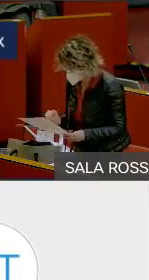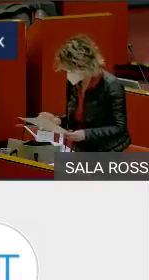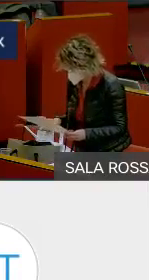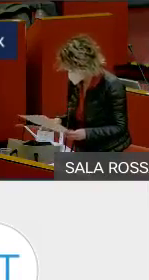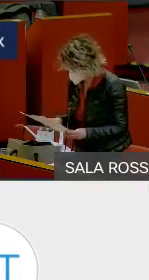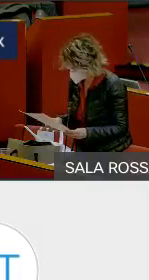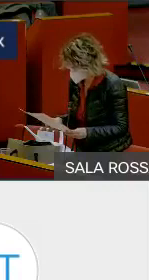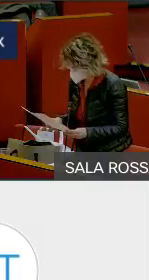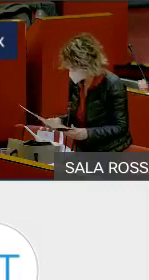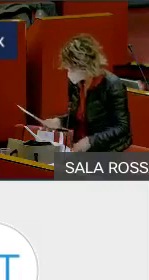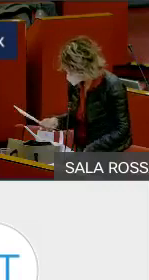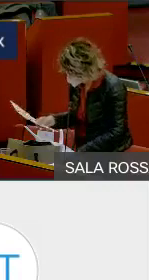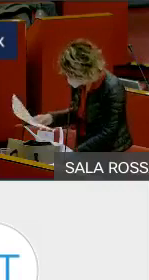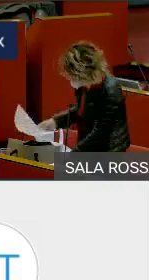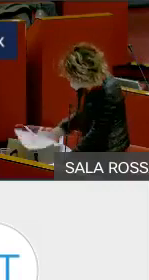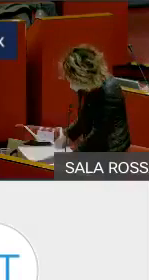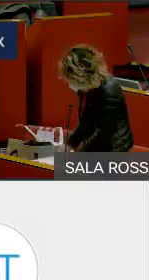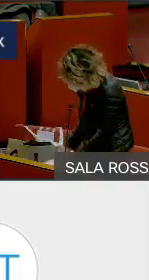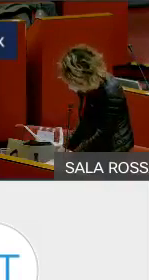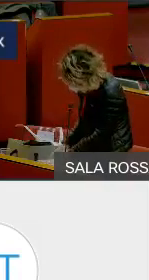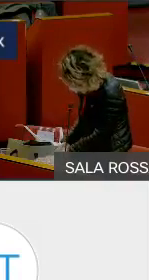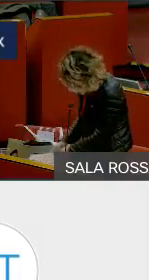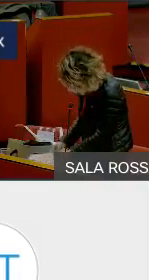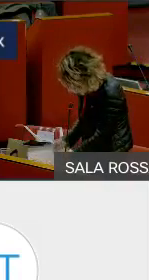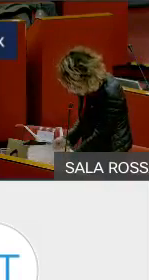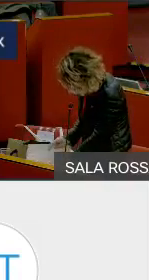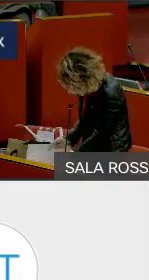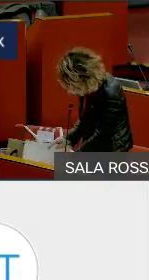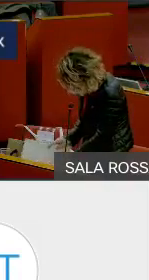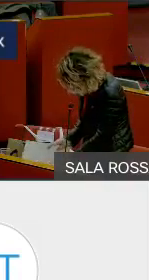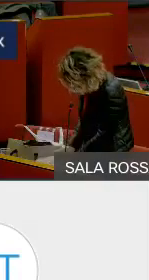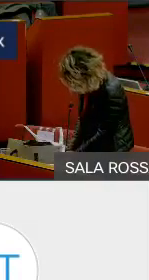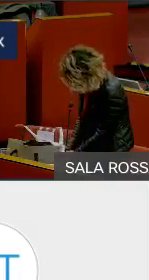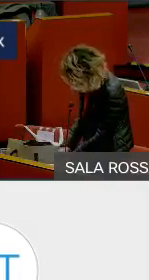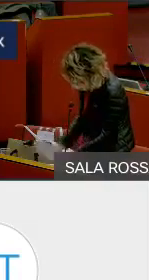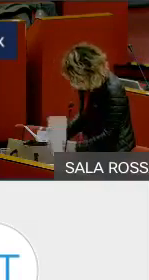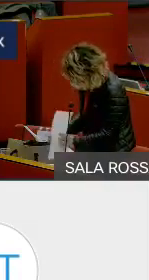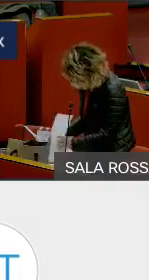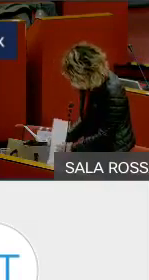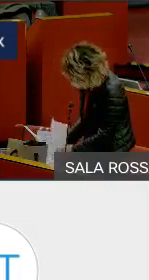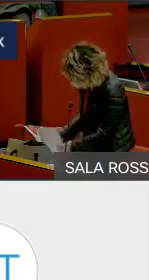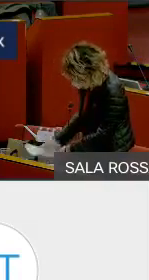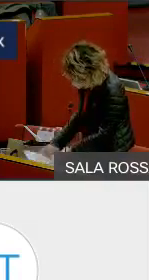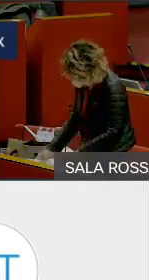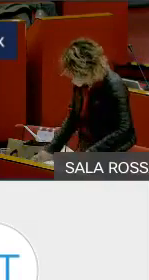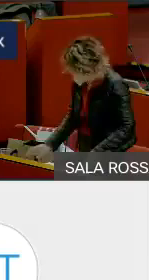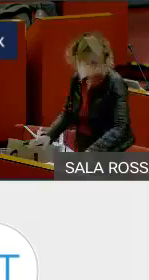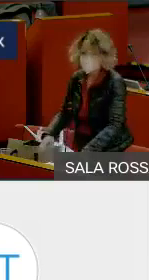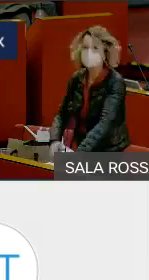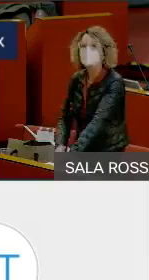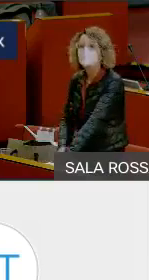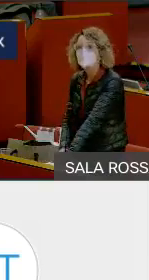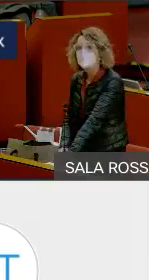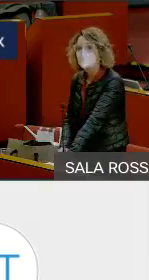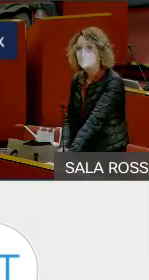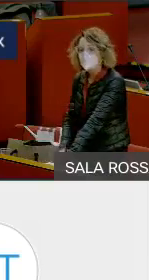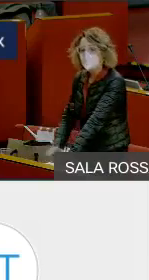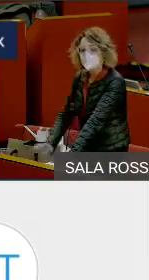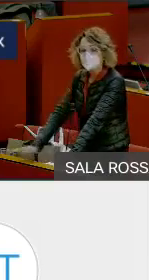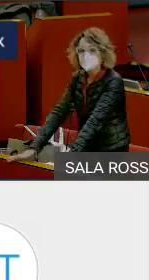profondo che l'incisività di questa azione andasse a toccare proprio questo tema